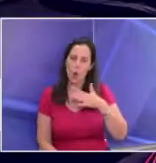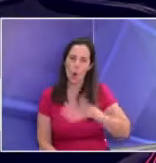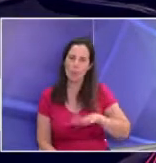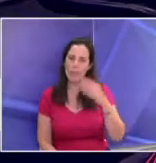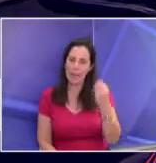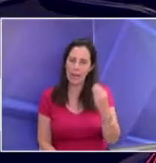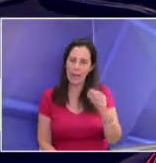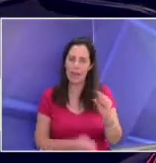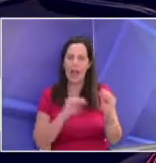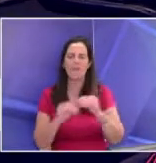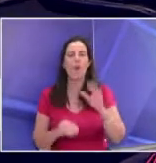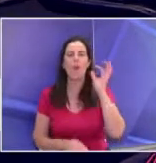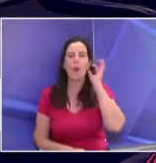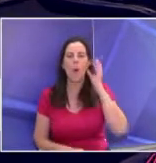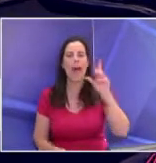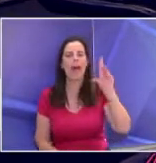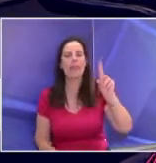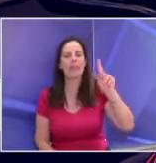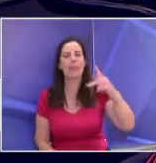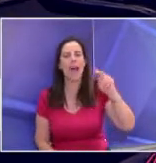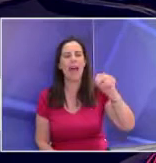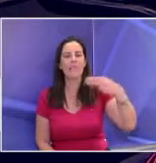לעבור לדפנה לוסטיג. המקרה של דפנה לוסטיג.